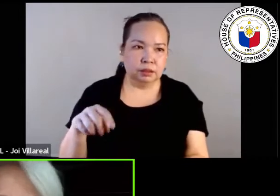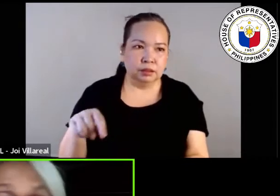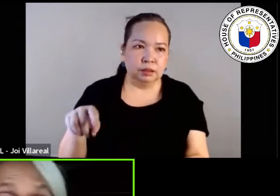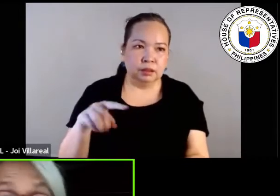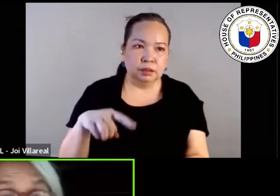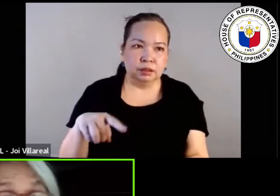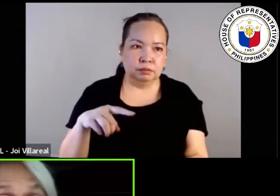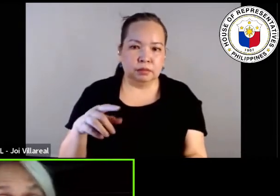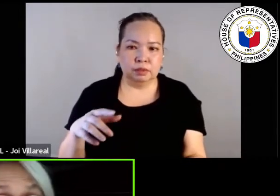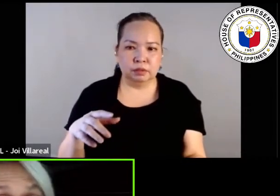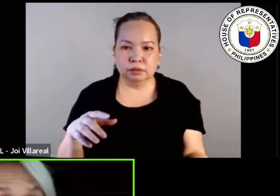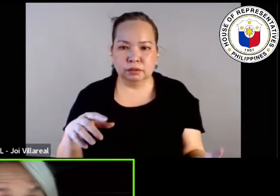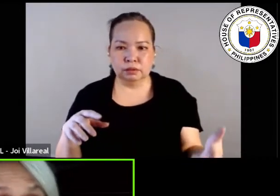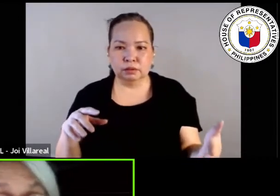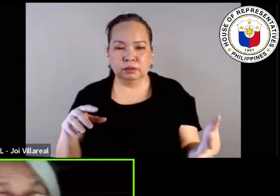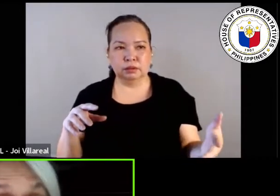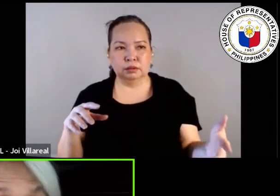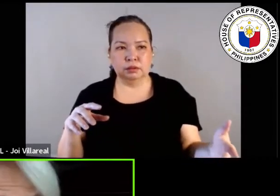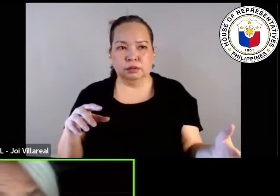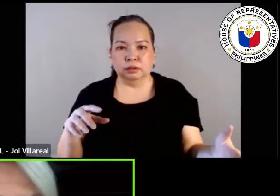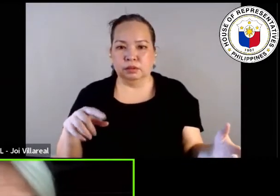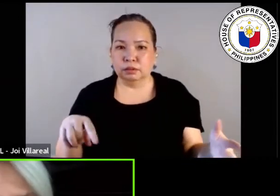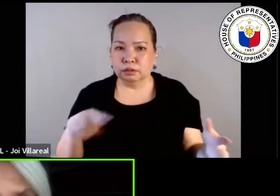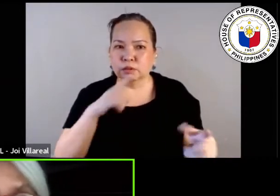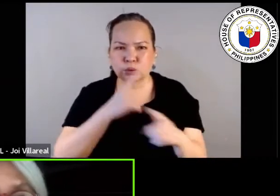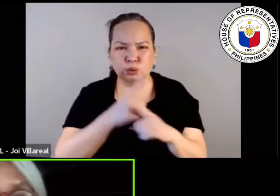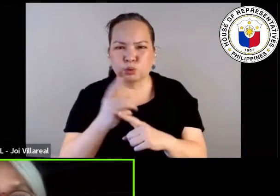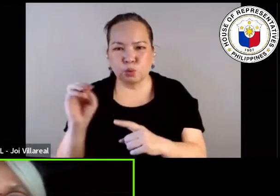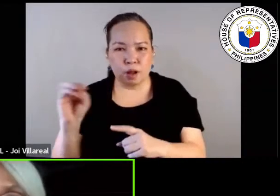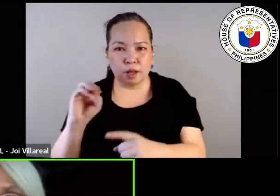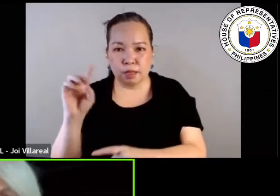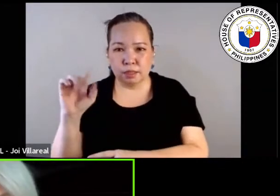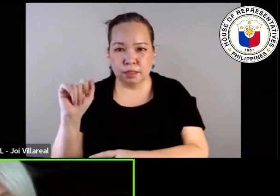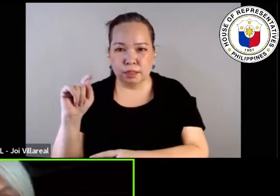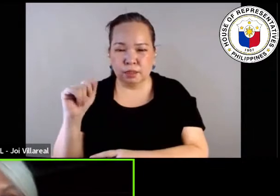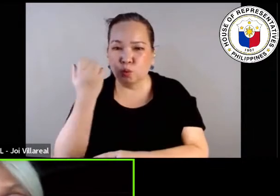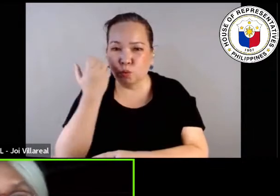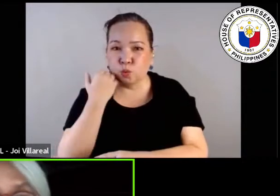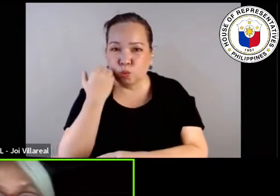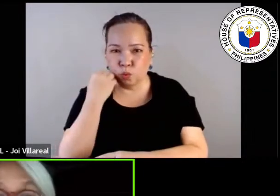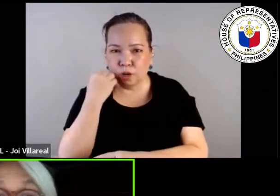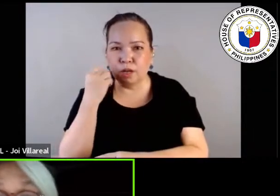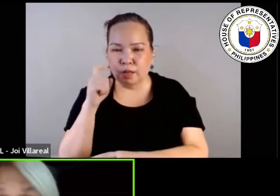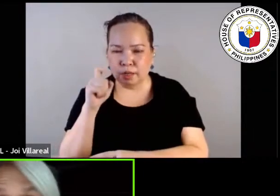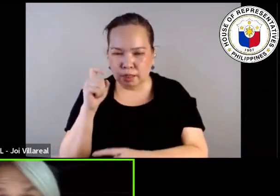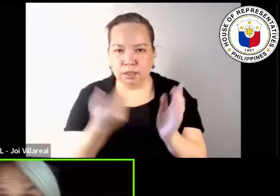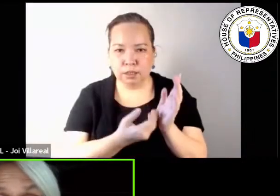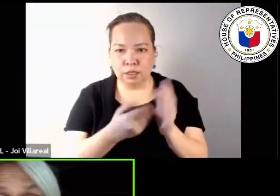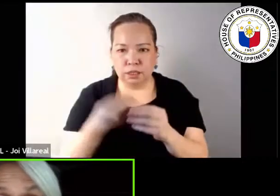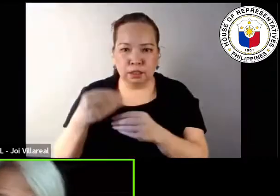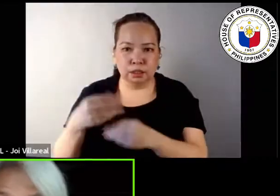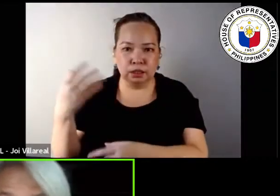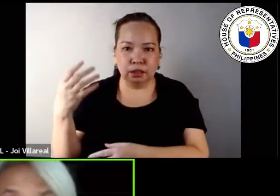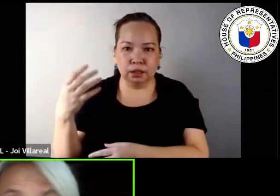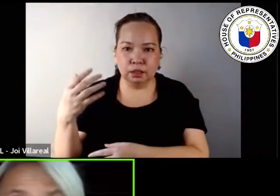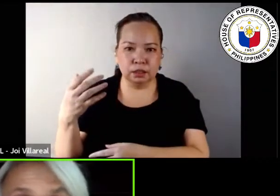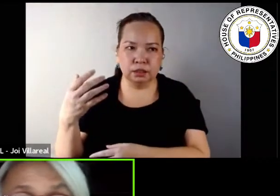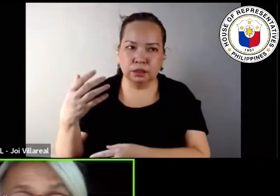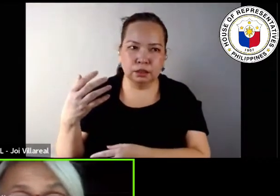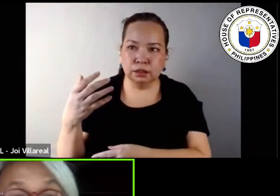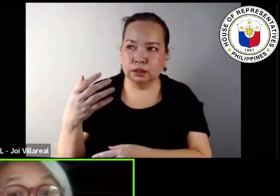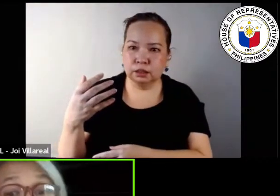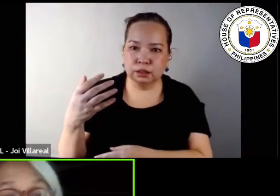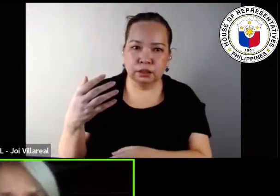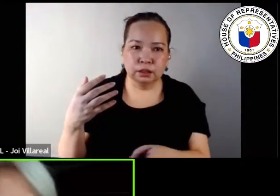at tama kayo, talagang maganda pong pagbabasihan yan. Gusto ko, binanggit ko po sa chat box na isa po sa